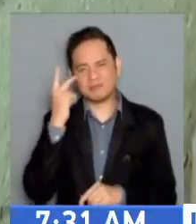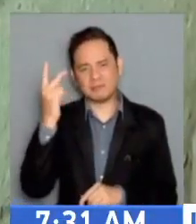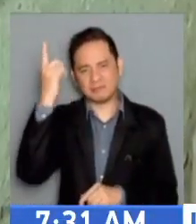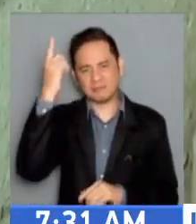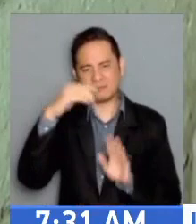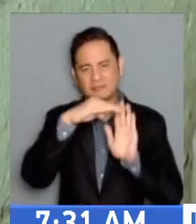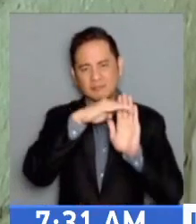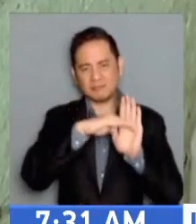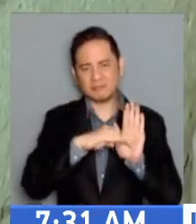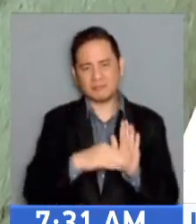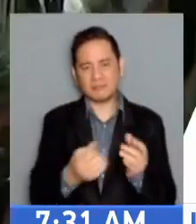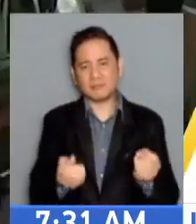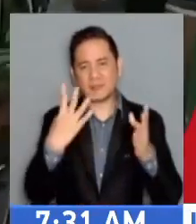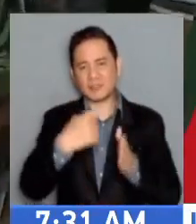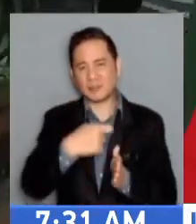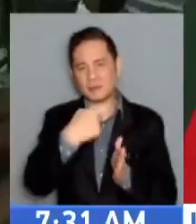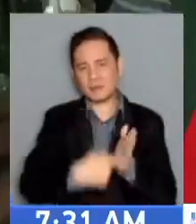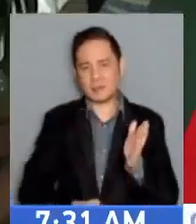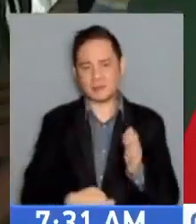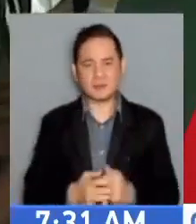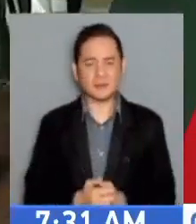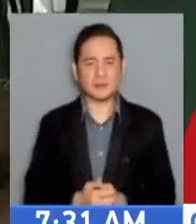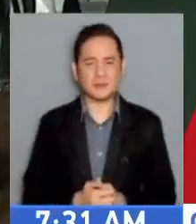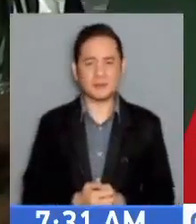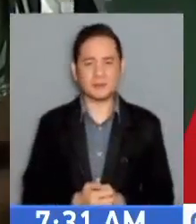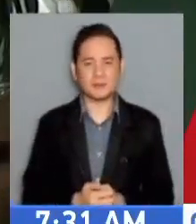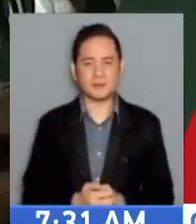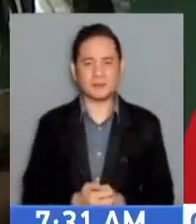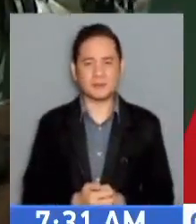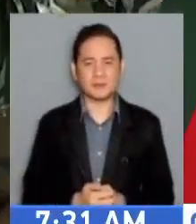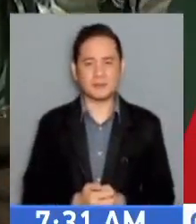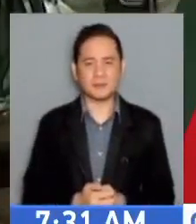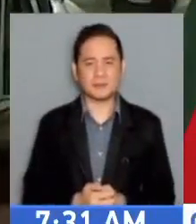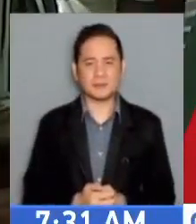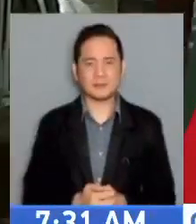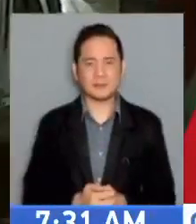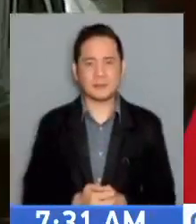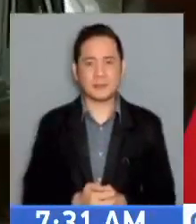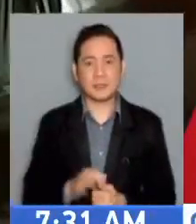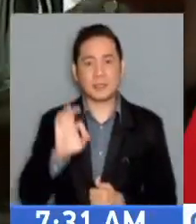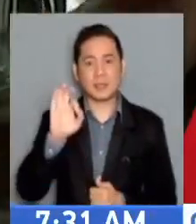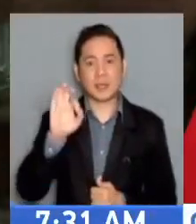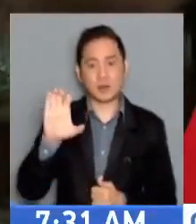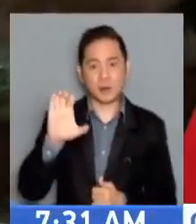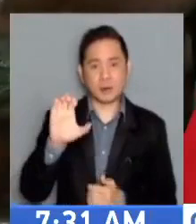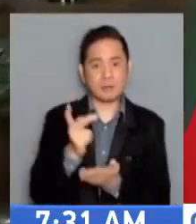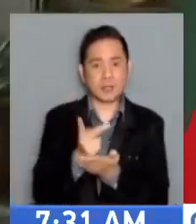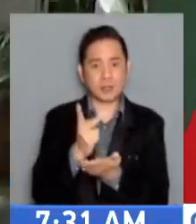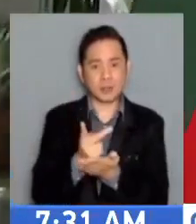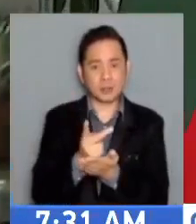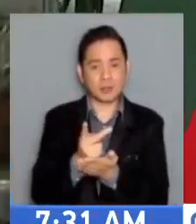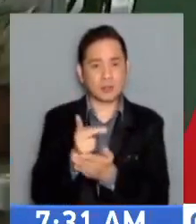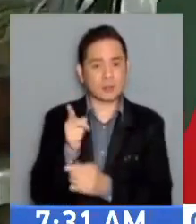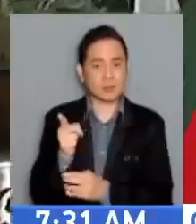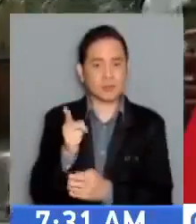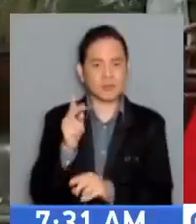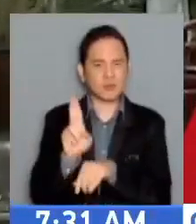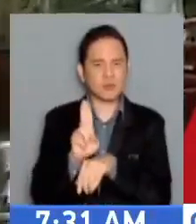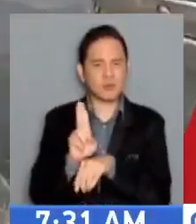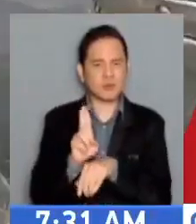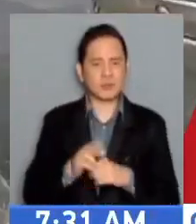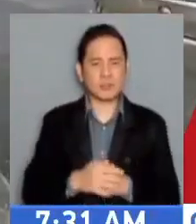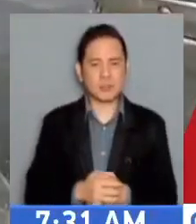ang 2.7 kilos. Kaya kung gumagamit ng 900 pesos kada tangke ng LPG si Edgar at kumukonsumo sila ng 5